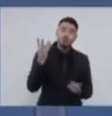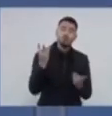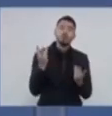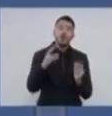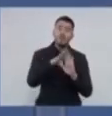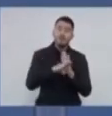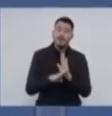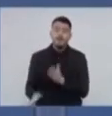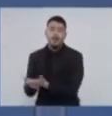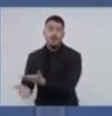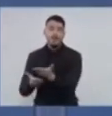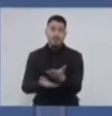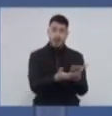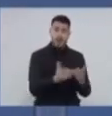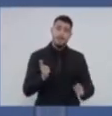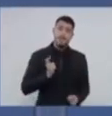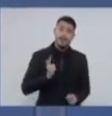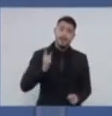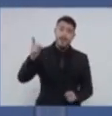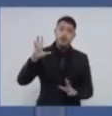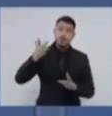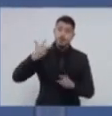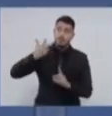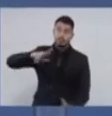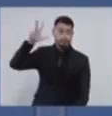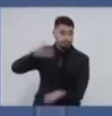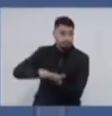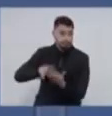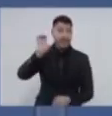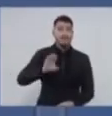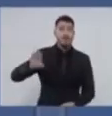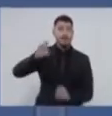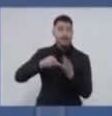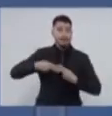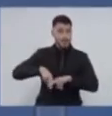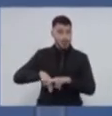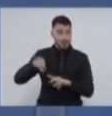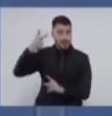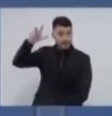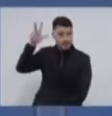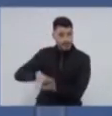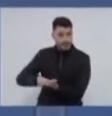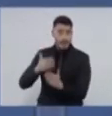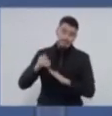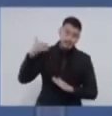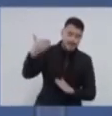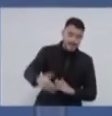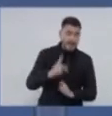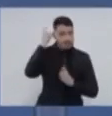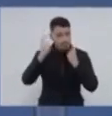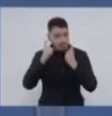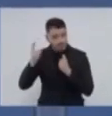ζούμε σε μία ιστορική περίοδο με πρωτοφανείς προκλήσεις η ευρώπη βιώνει βαθιά γεωπολιτική κρίση ένα πόλεμο με απώλειες